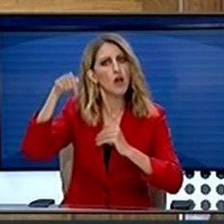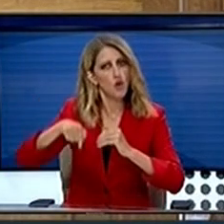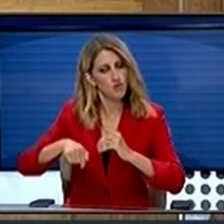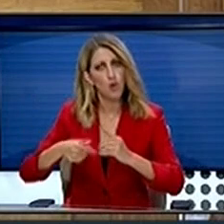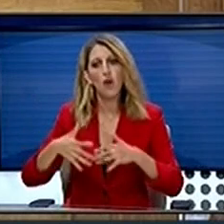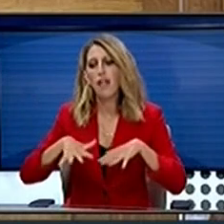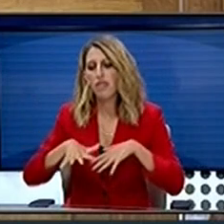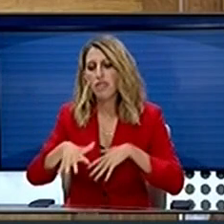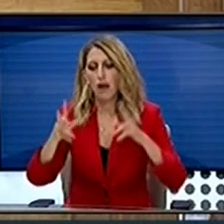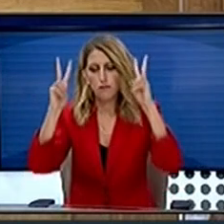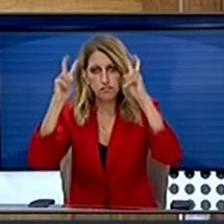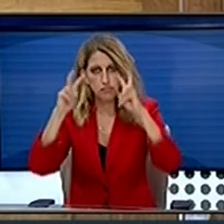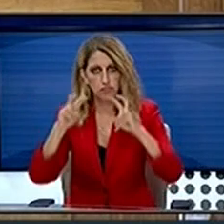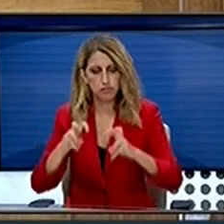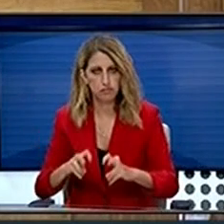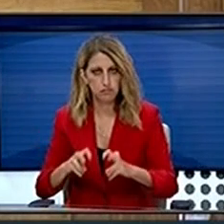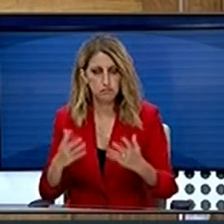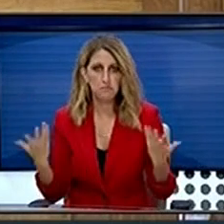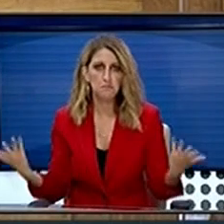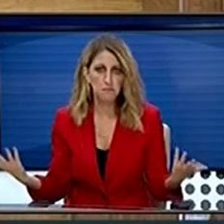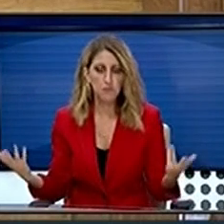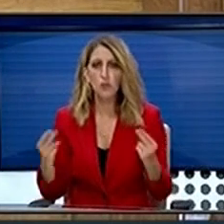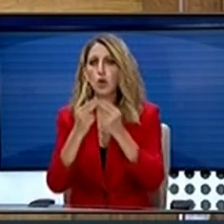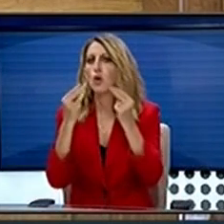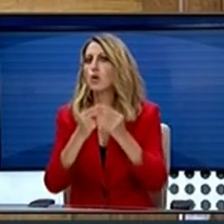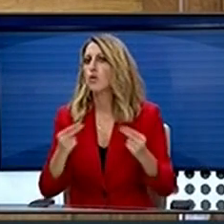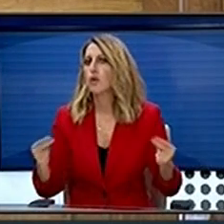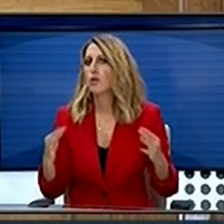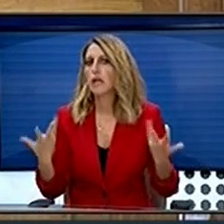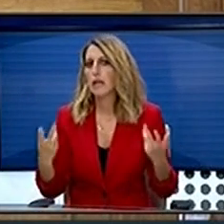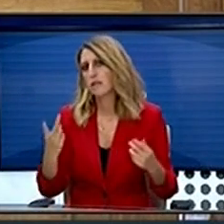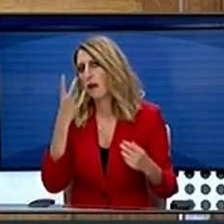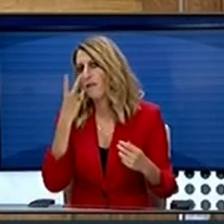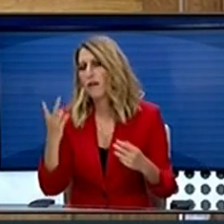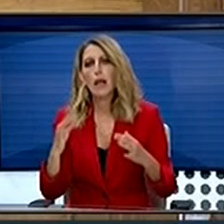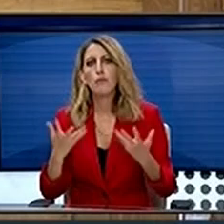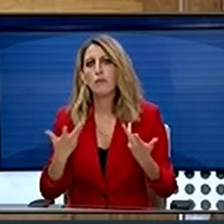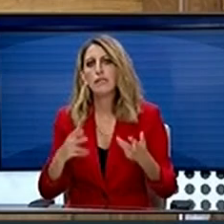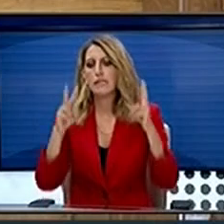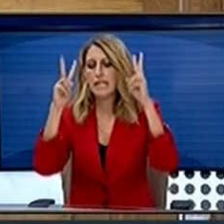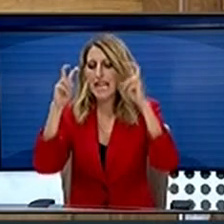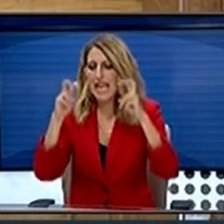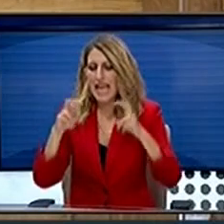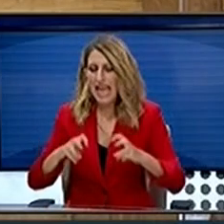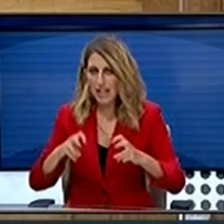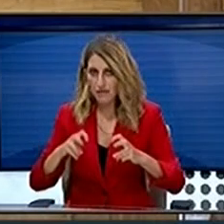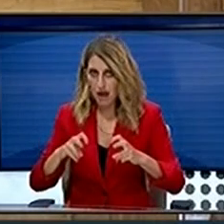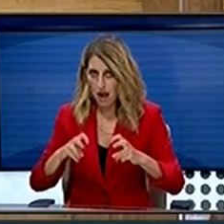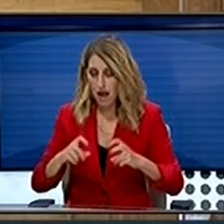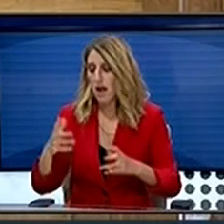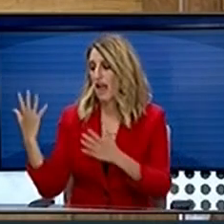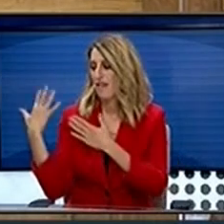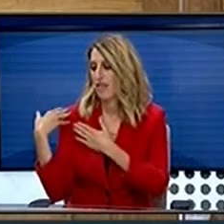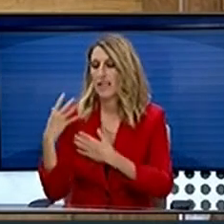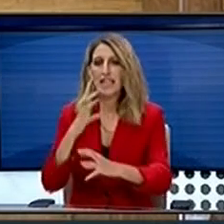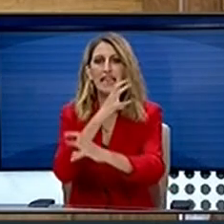Η υπόθεση αυτή λοιπόν ερευνάται από έναν ακέραιο εισαγγελέα. Οφείλουμε να συνδράμουμε